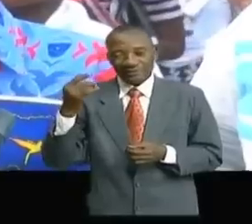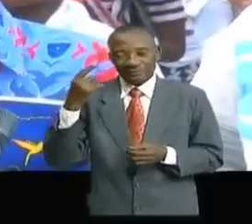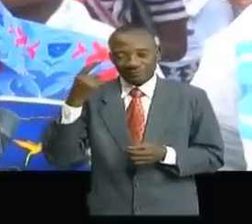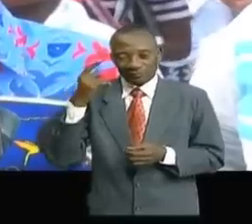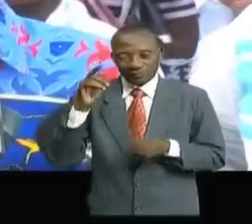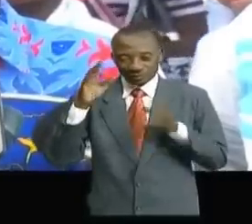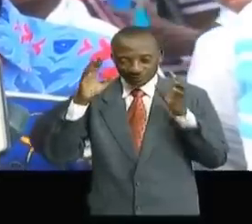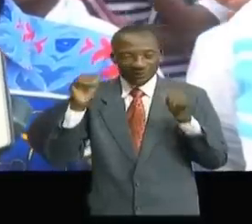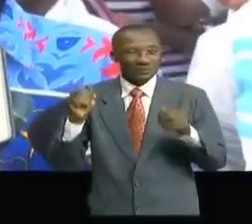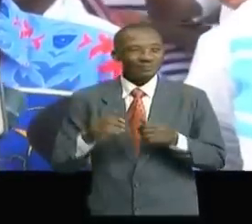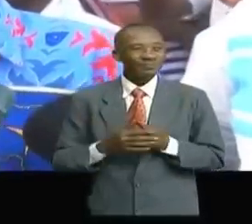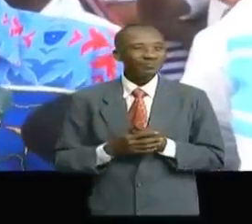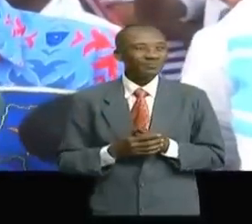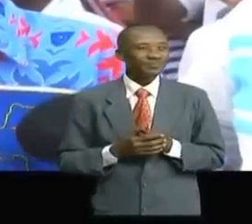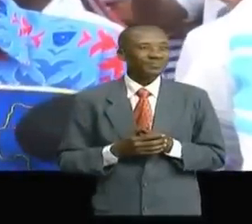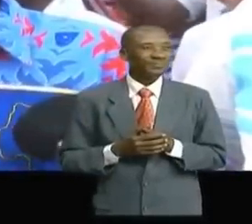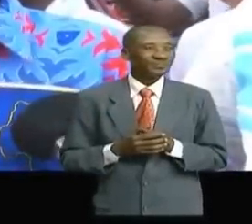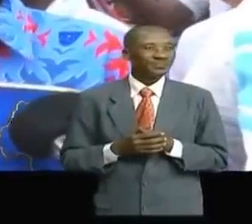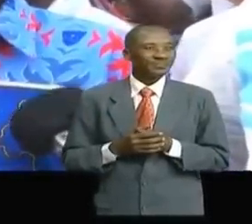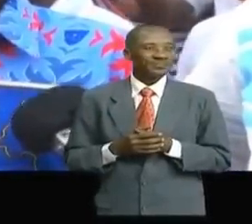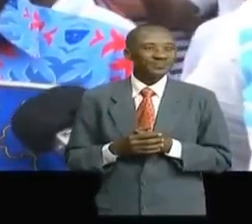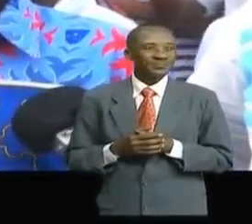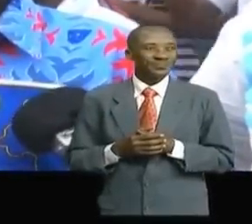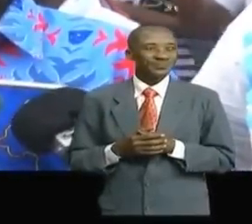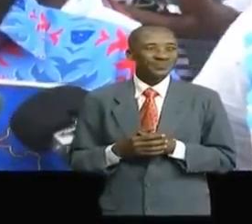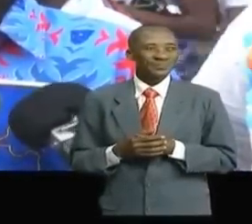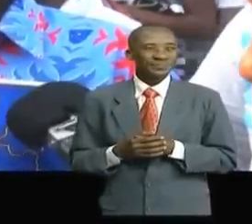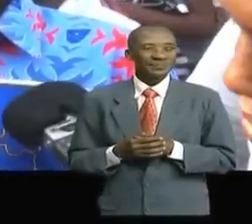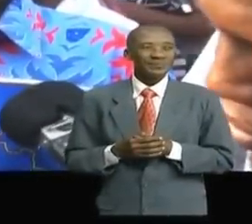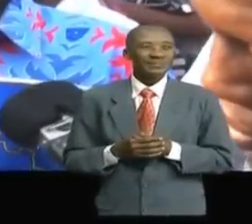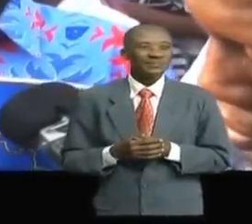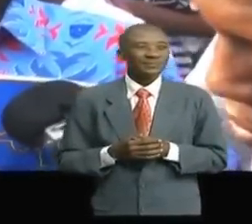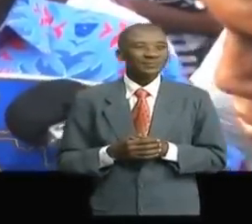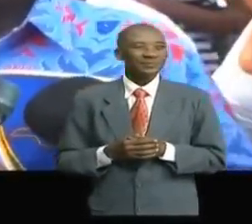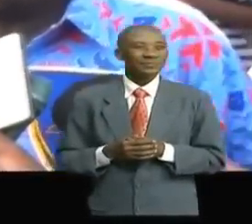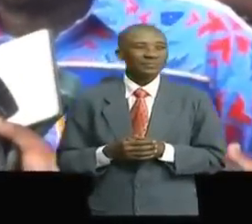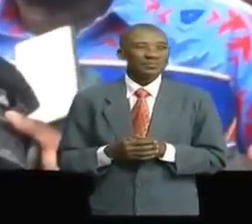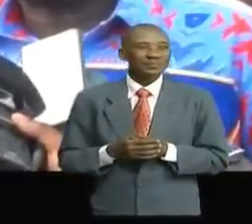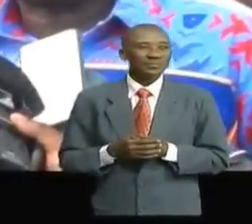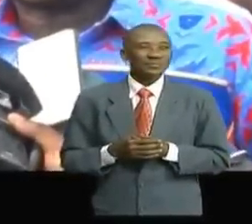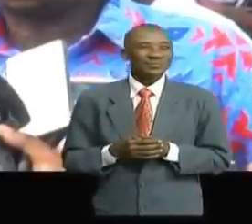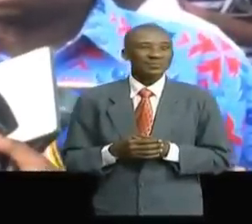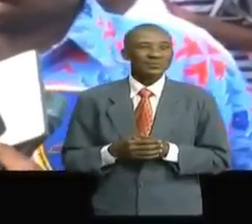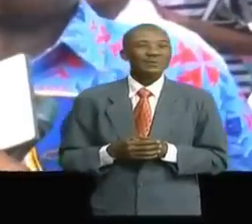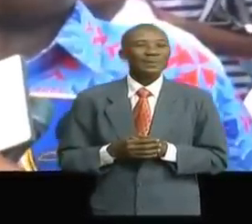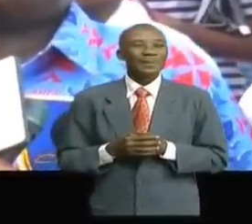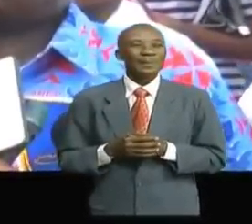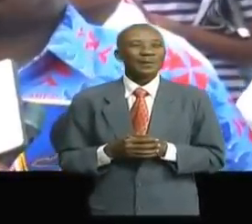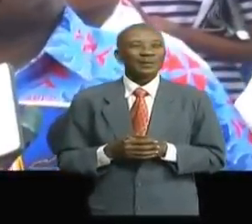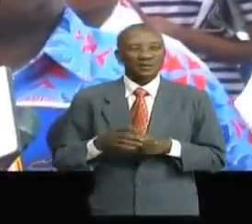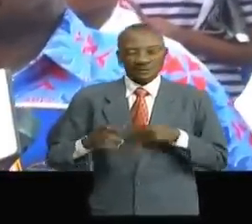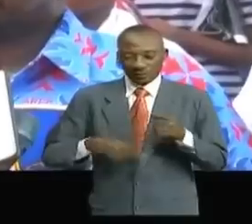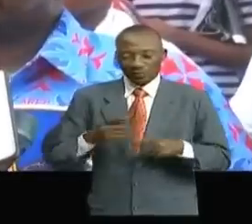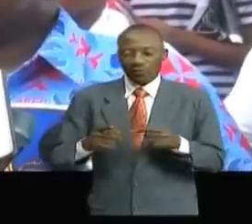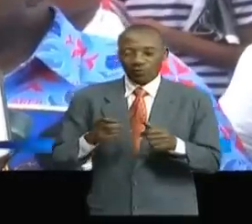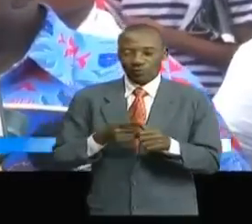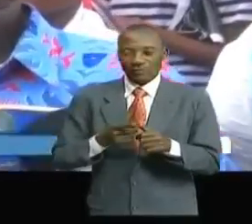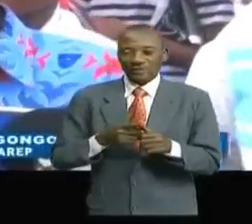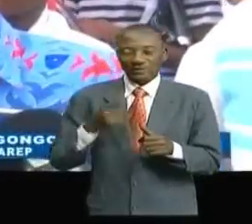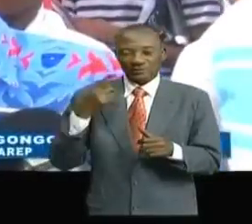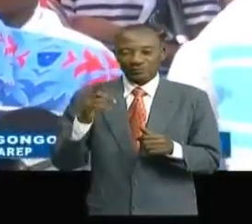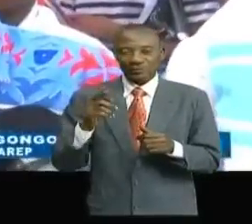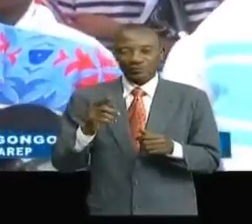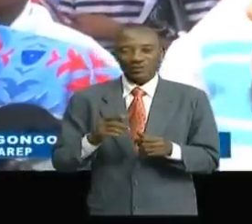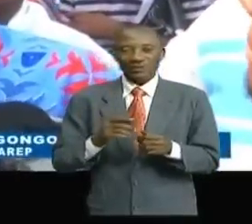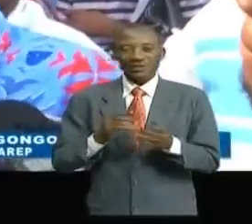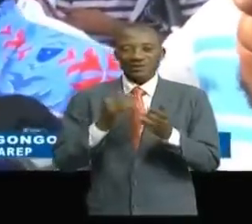Constitution prévoit un processus pour aller aux élections. On commence d'abord par l'enrôlement. Cet